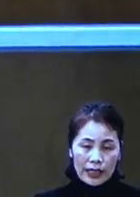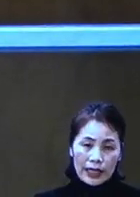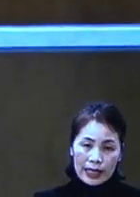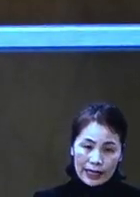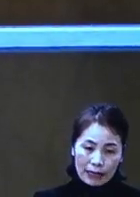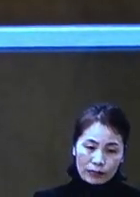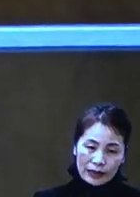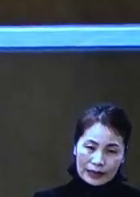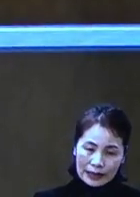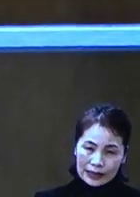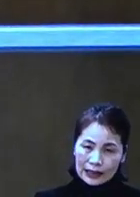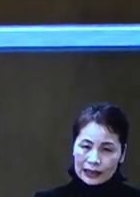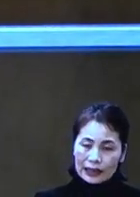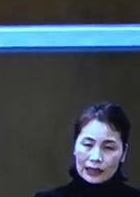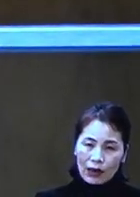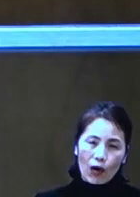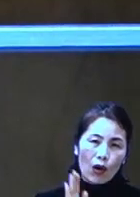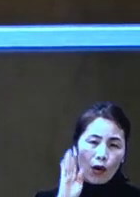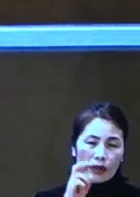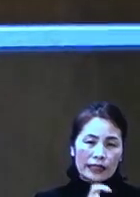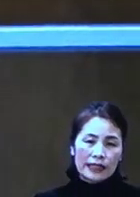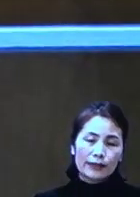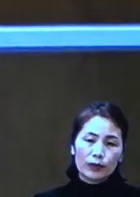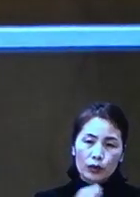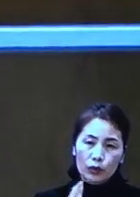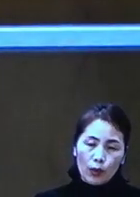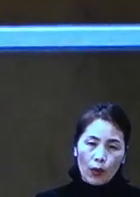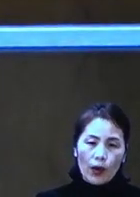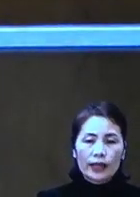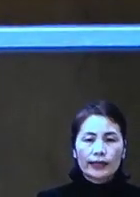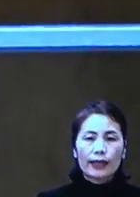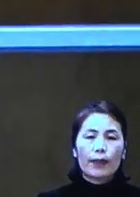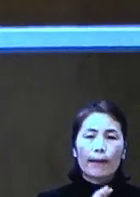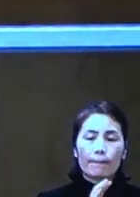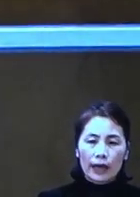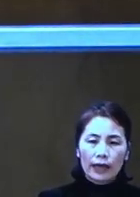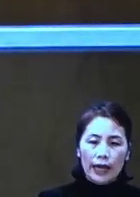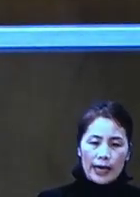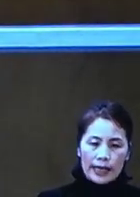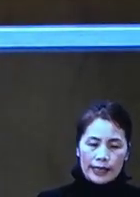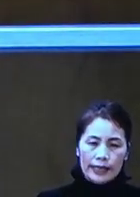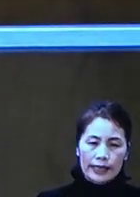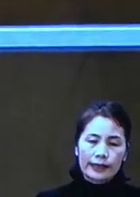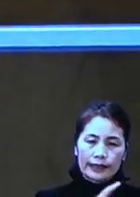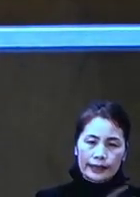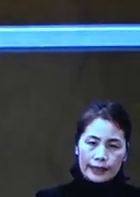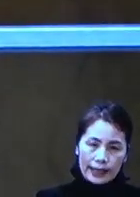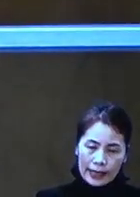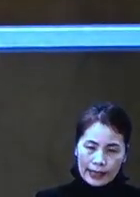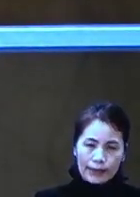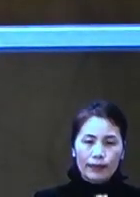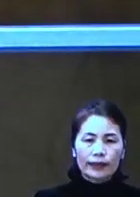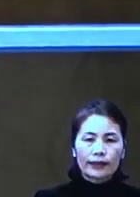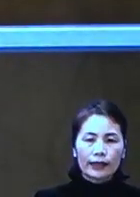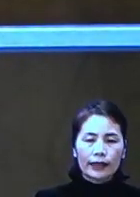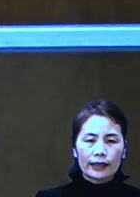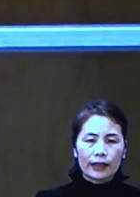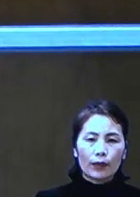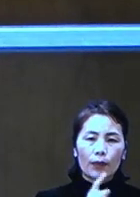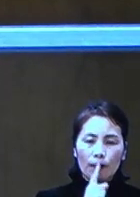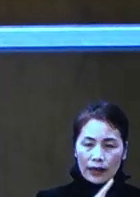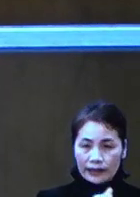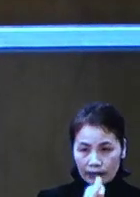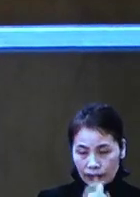조성해 향후 20년에 걸쳐 최소 300만 개의 일자리를 만들겠다고 밝혔습니다. 김동연